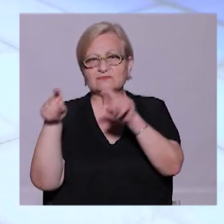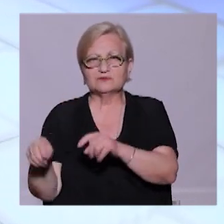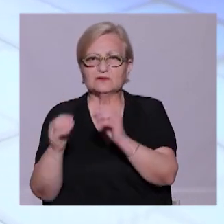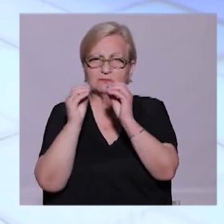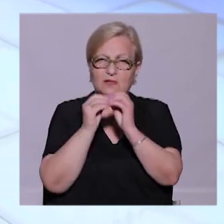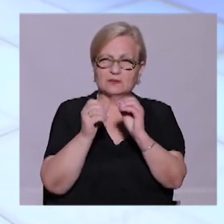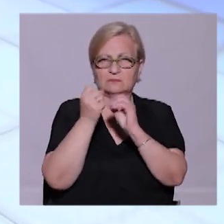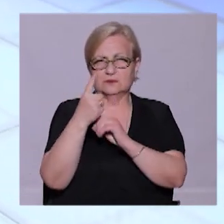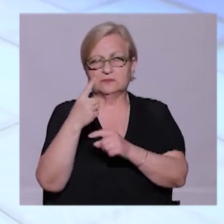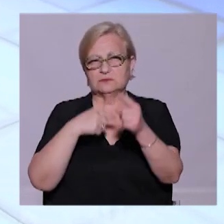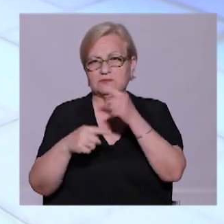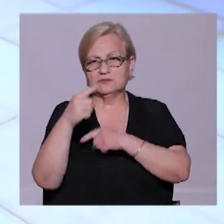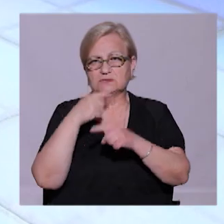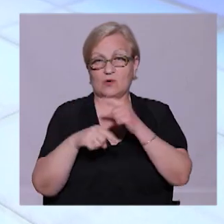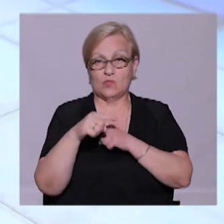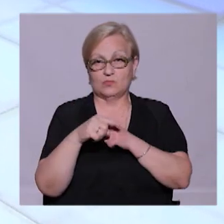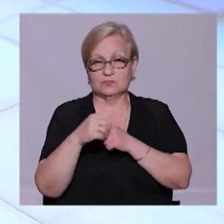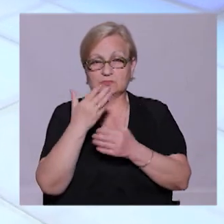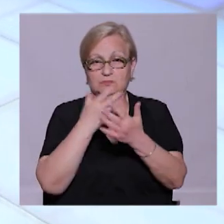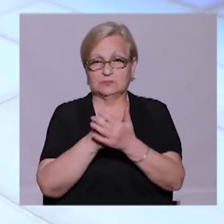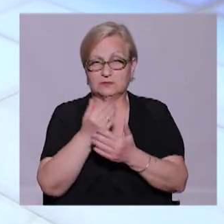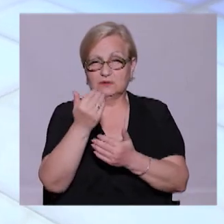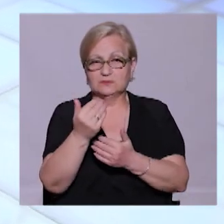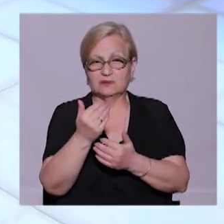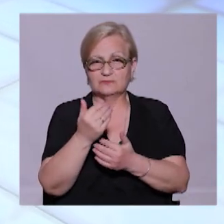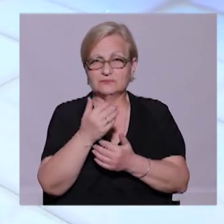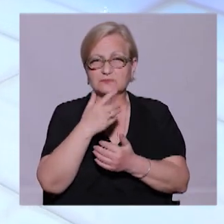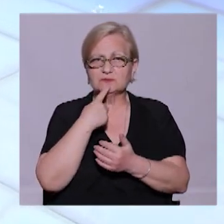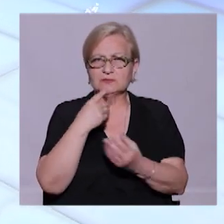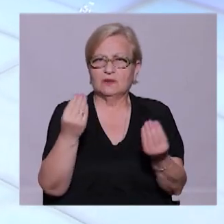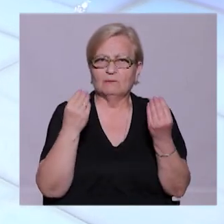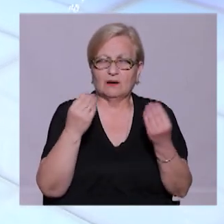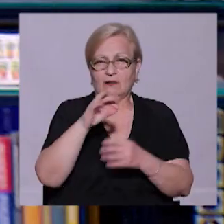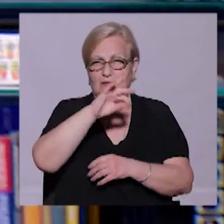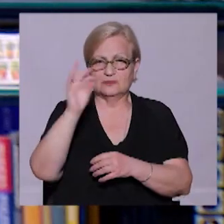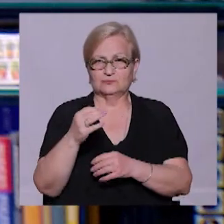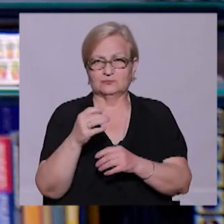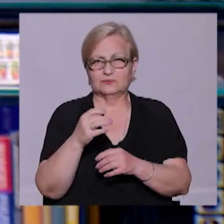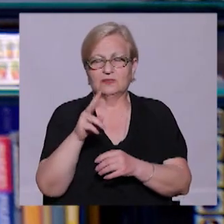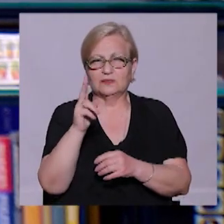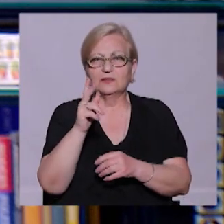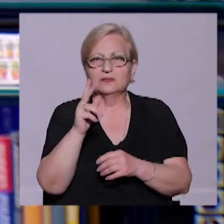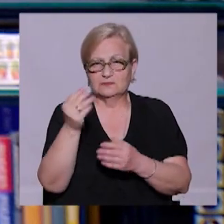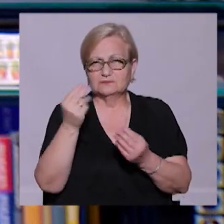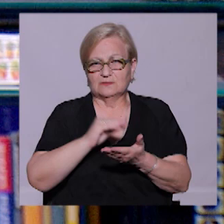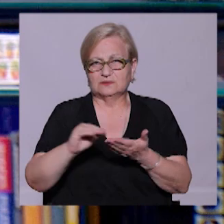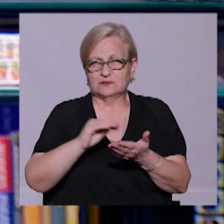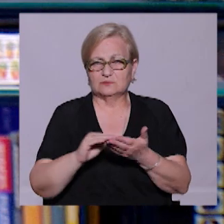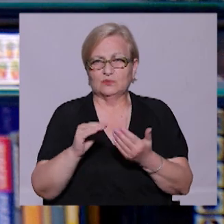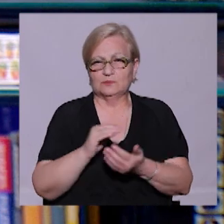მე-11 საუკუნის რეალობაში თავისი ხატრული ნაწარმოებით კონსტანტინე